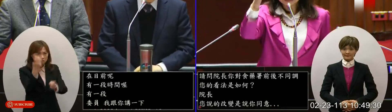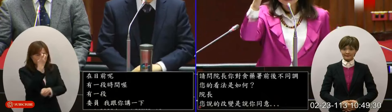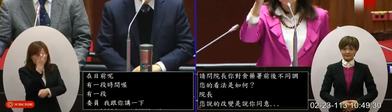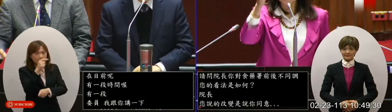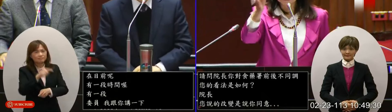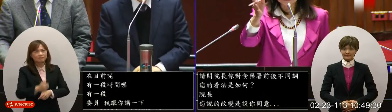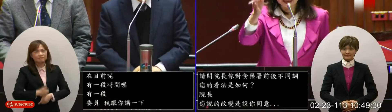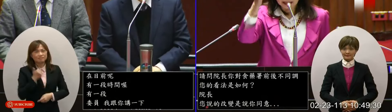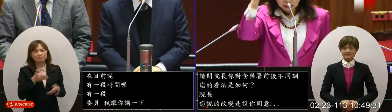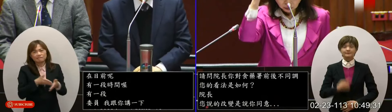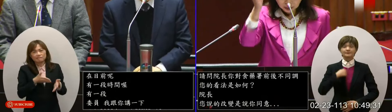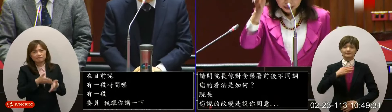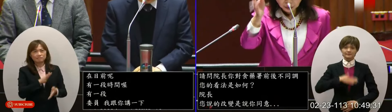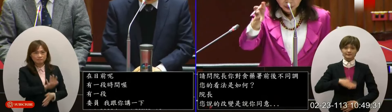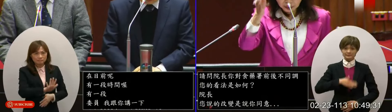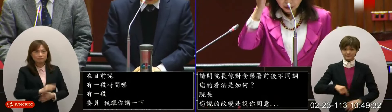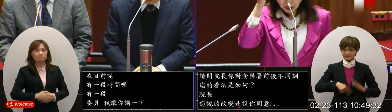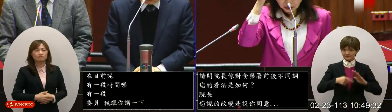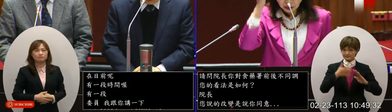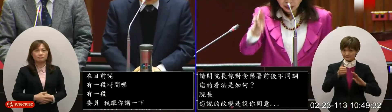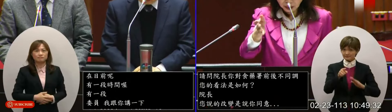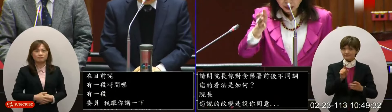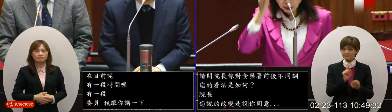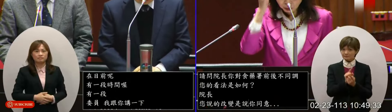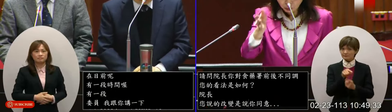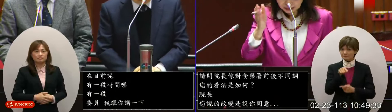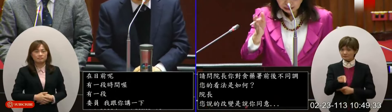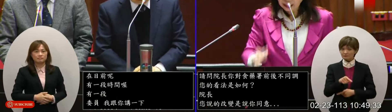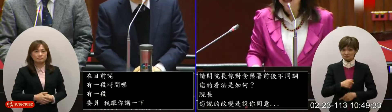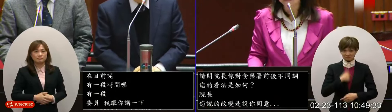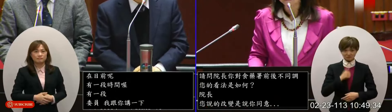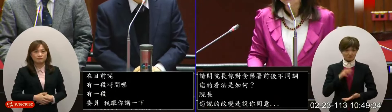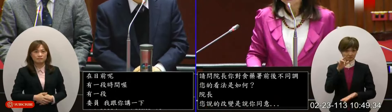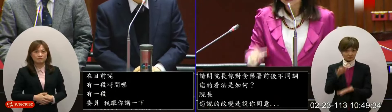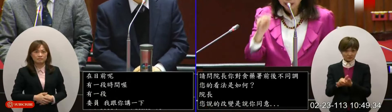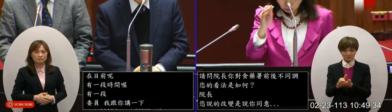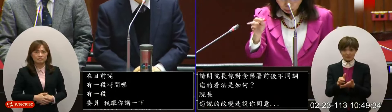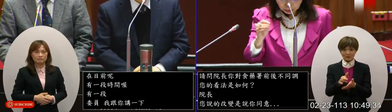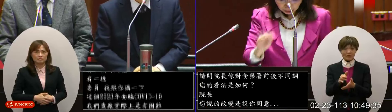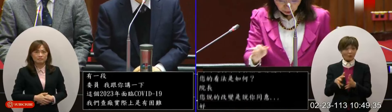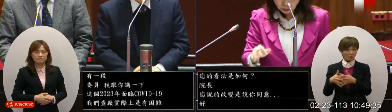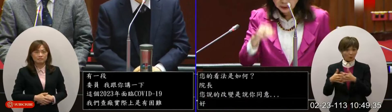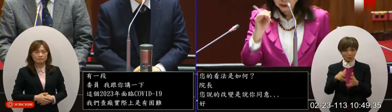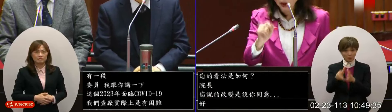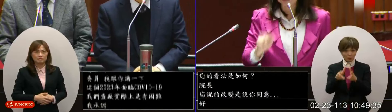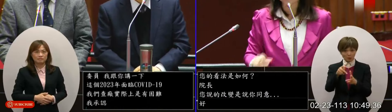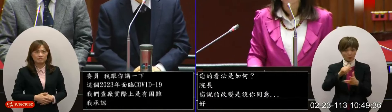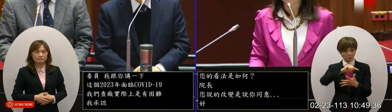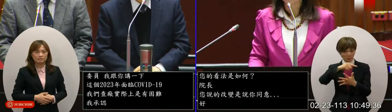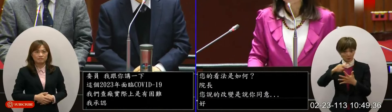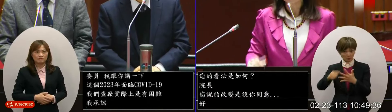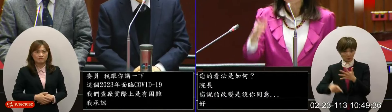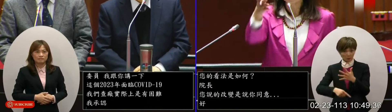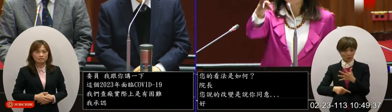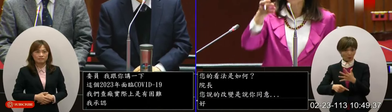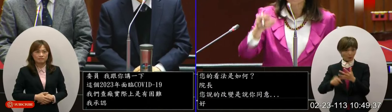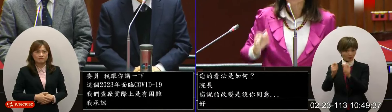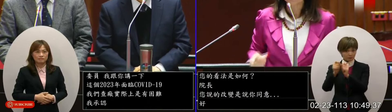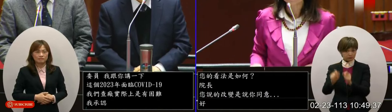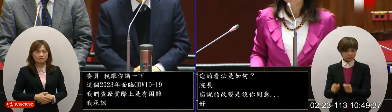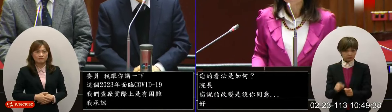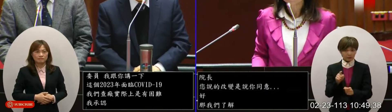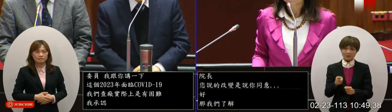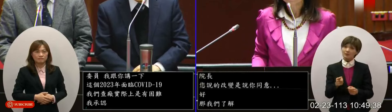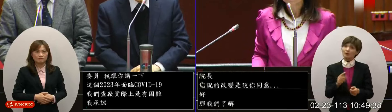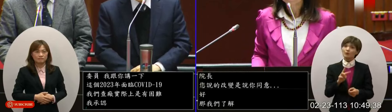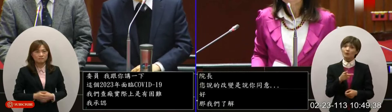我承认。 那我们了解，那院长对于到底要实地主厂查核，还是所谓的系统性抽样查核，您的想法